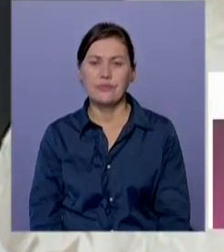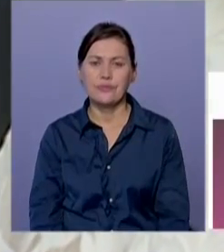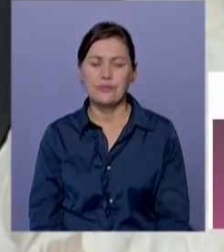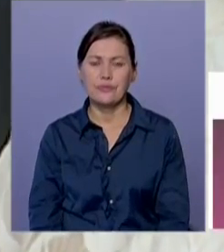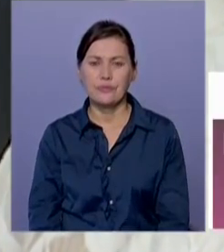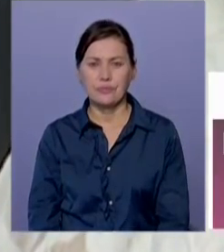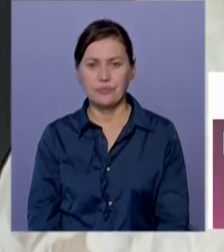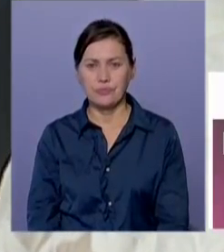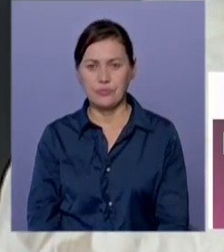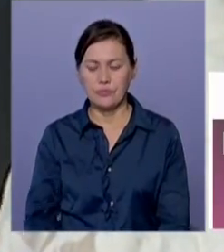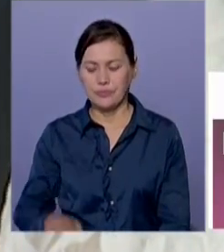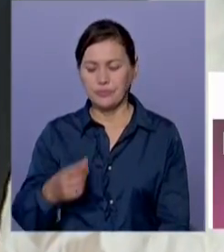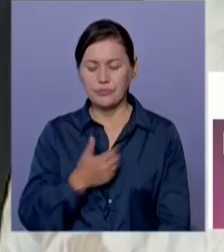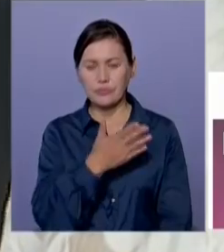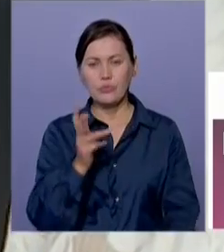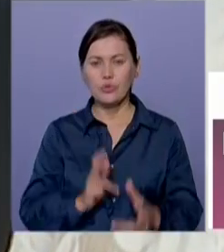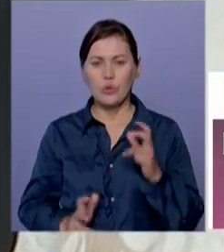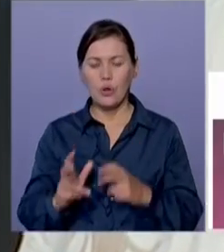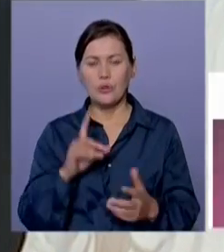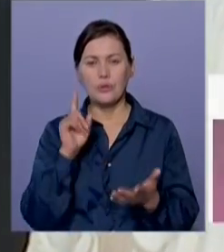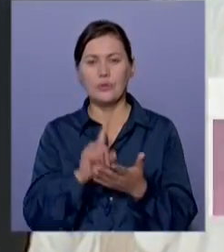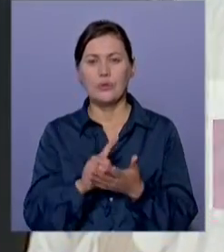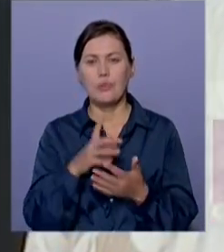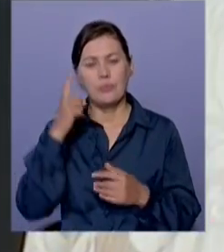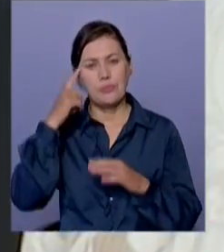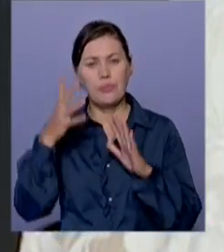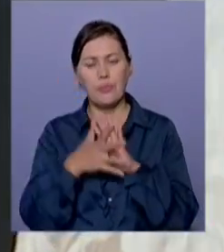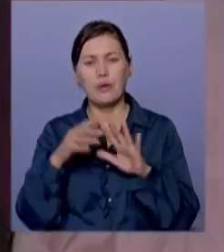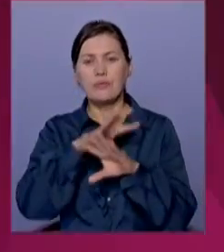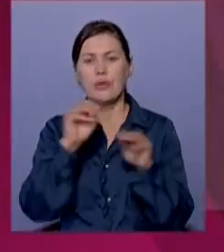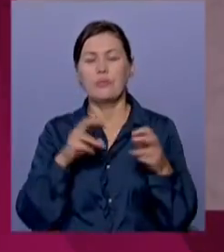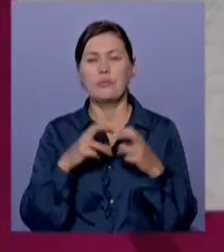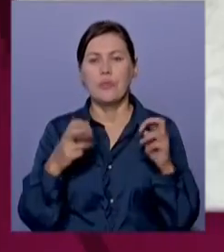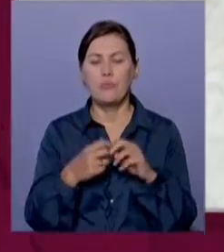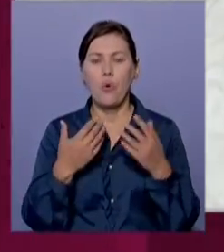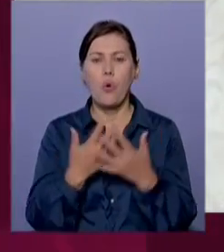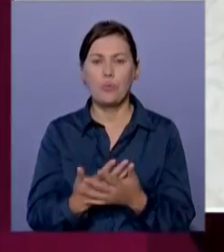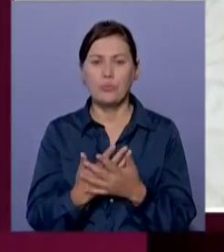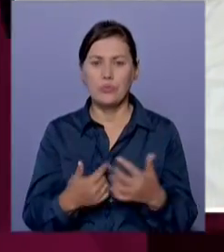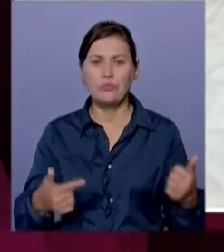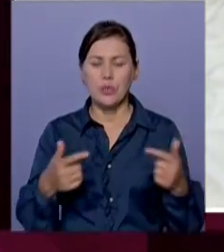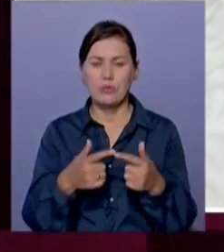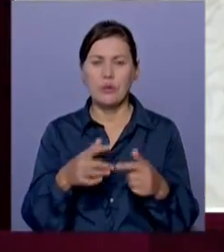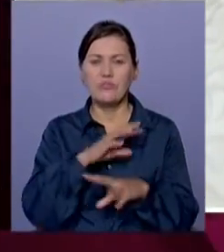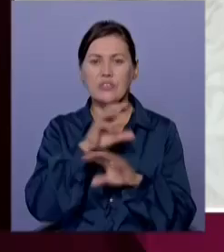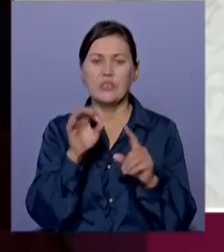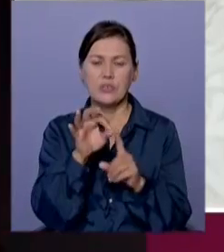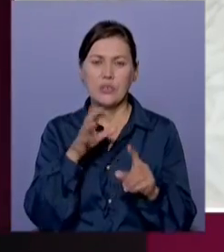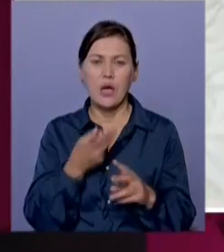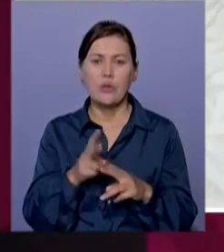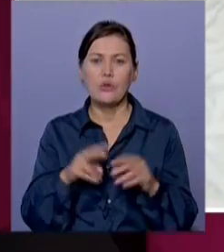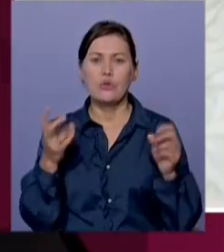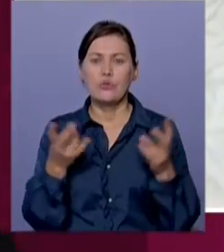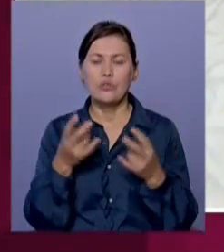что наши студенты должны понимать все проблемы общества, все задачи, которые нужно